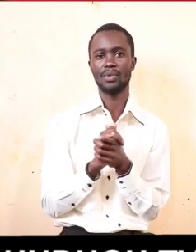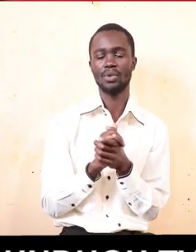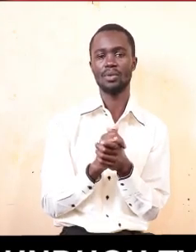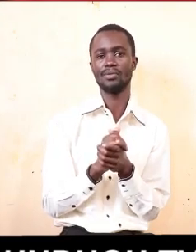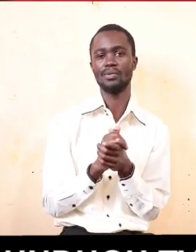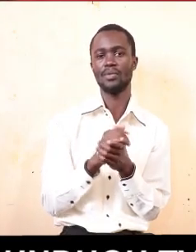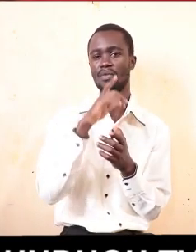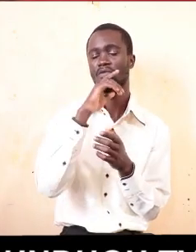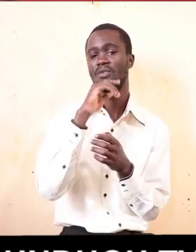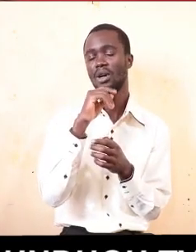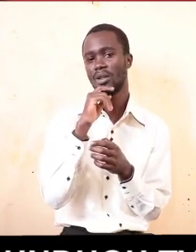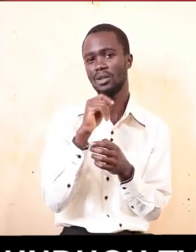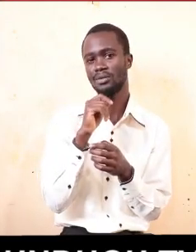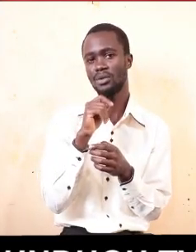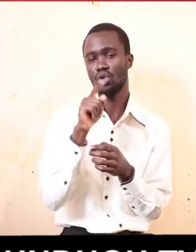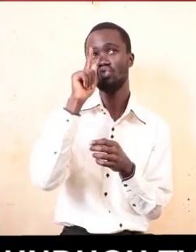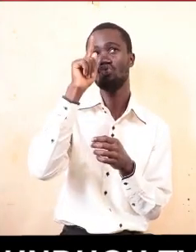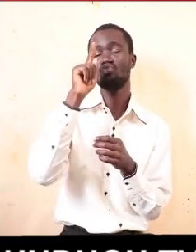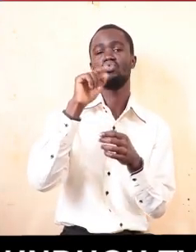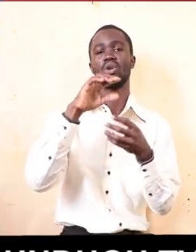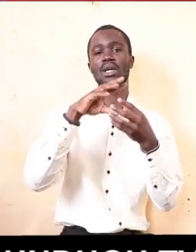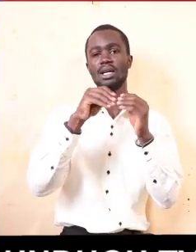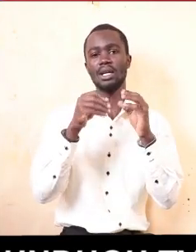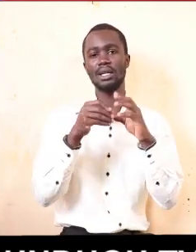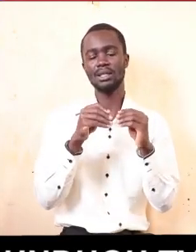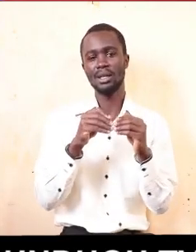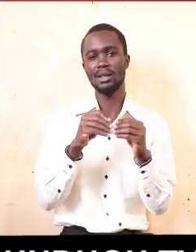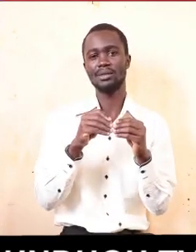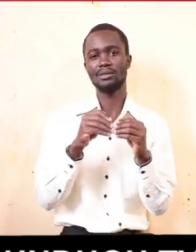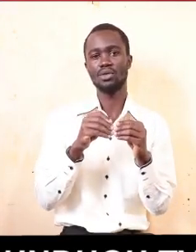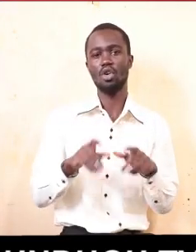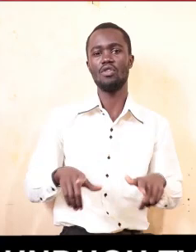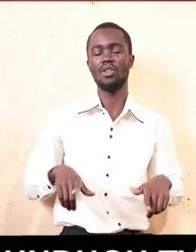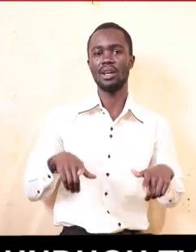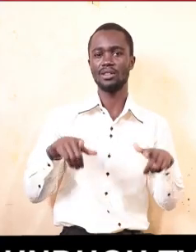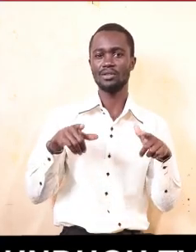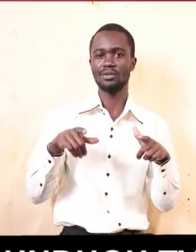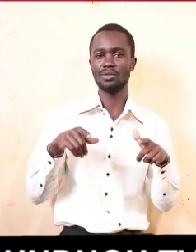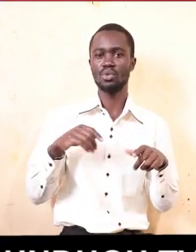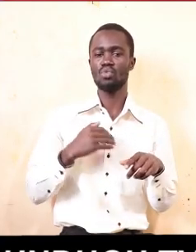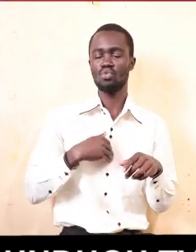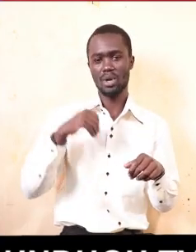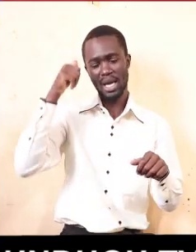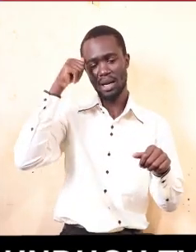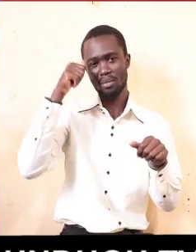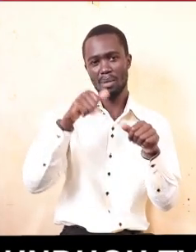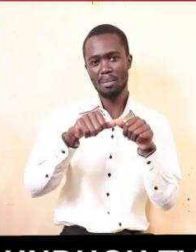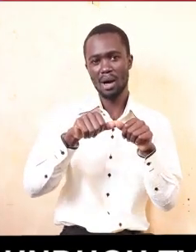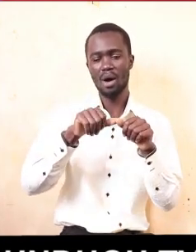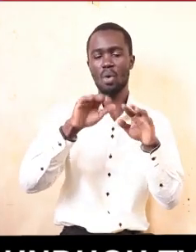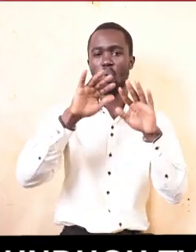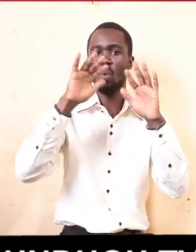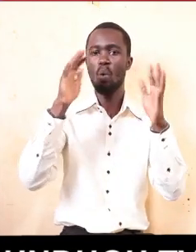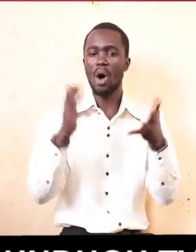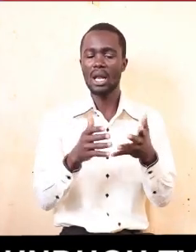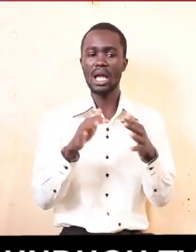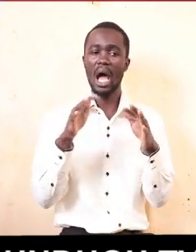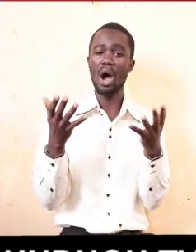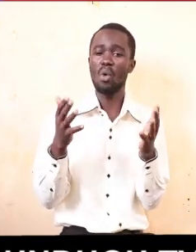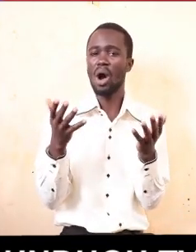wetu, Mungu mumba na muhifadhi wa maisha, tunakumbuka ulimwengu vile